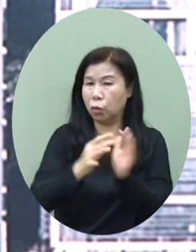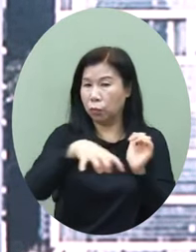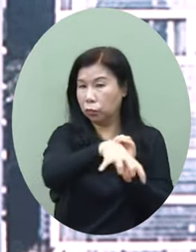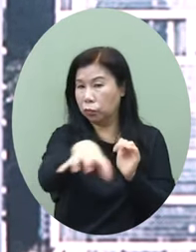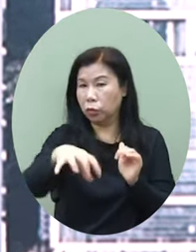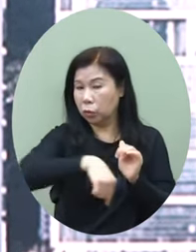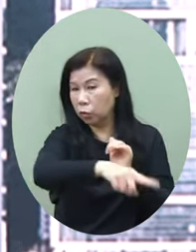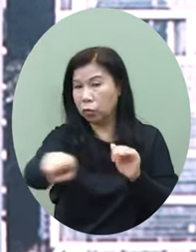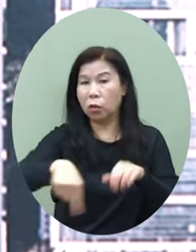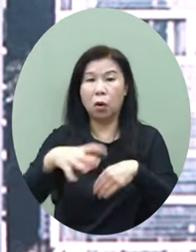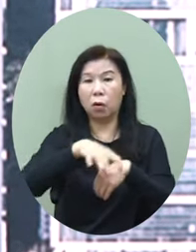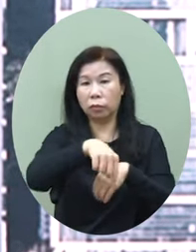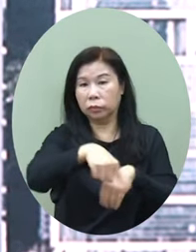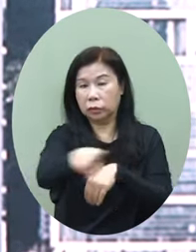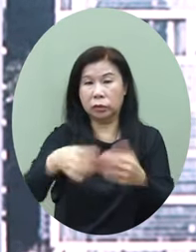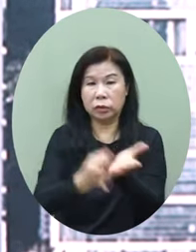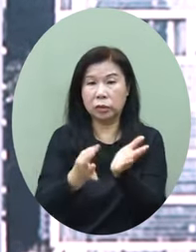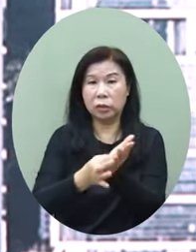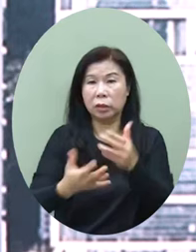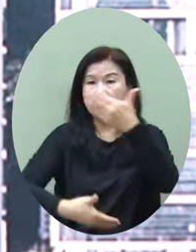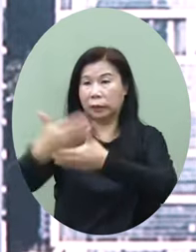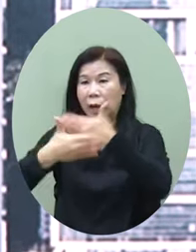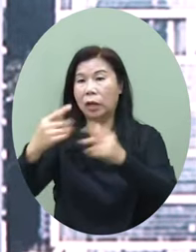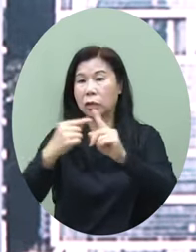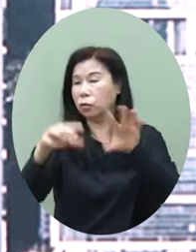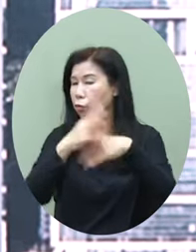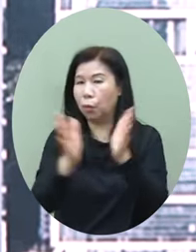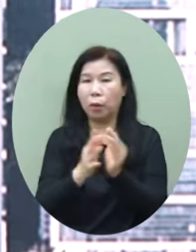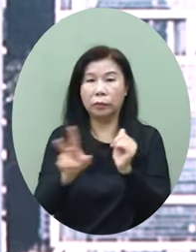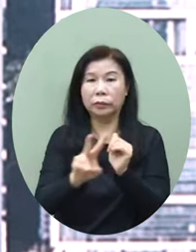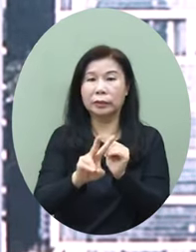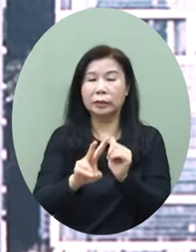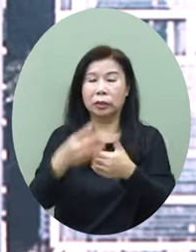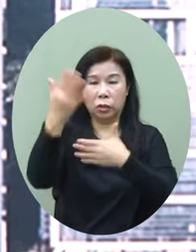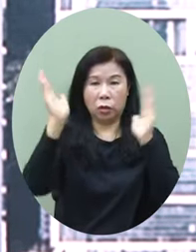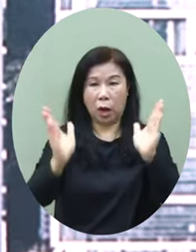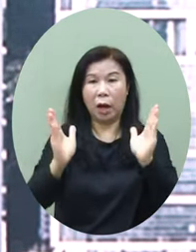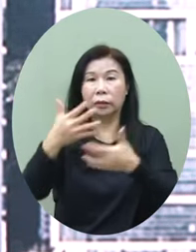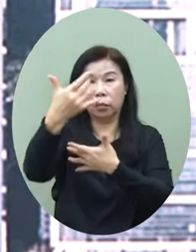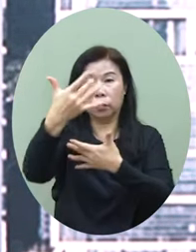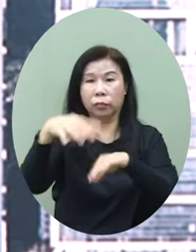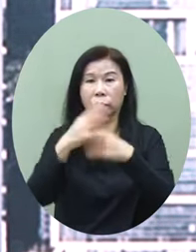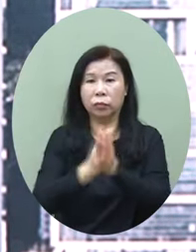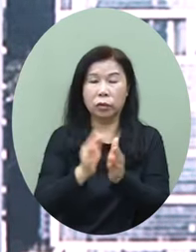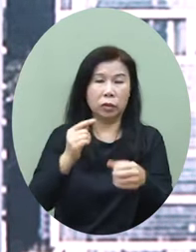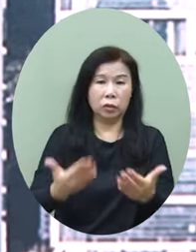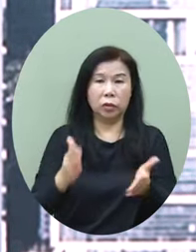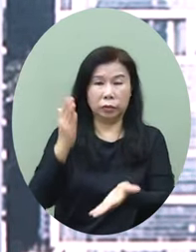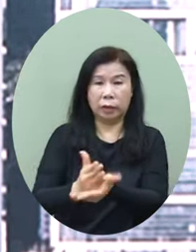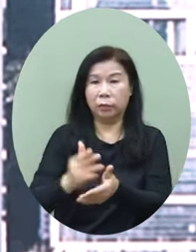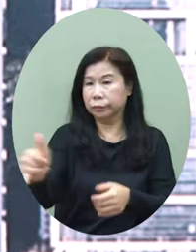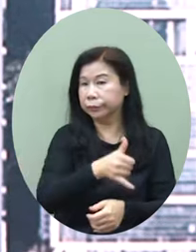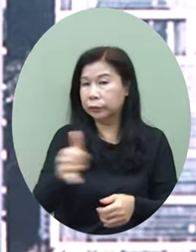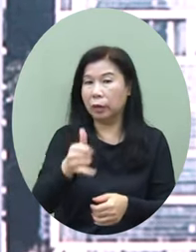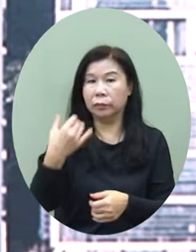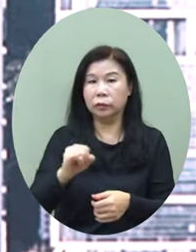的所有樓所有的廁所裡面的人士都要在一段時間裡面禁止了它離開這個